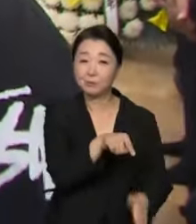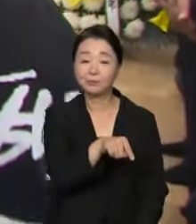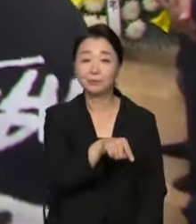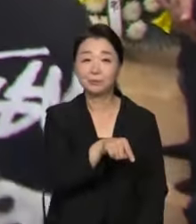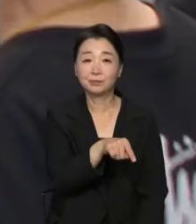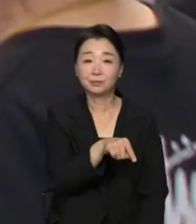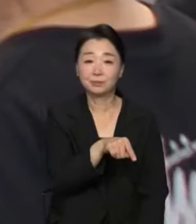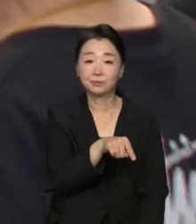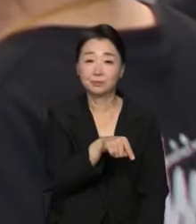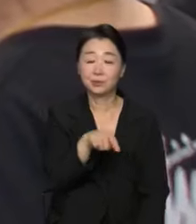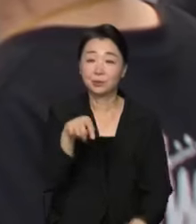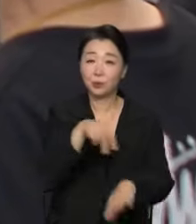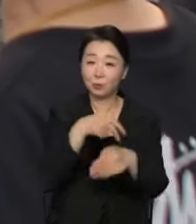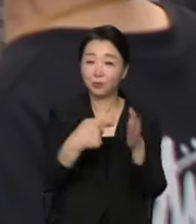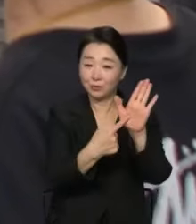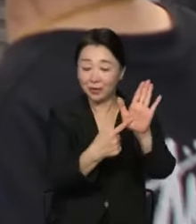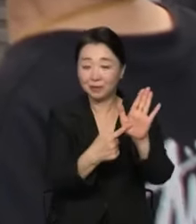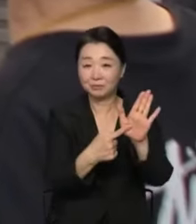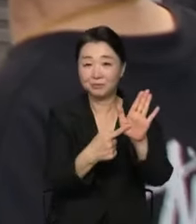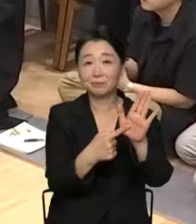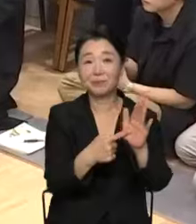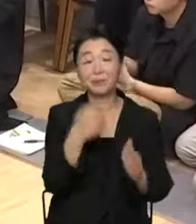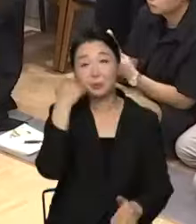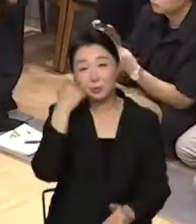그리고 무대는 떠난 친구 앞입니다.